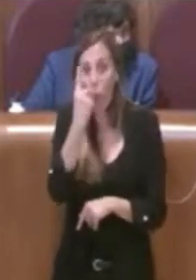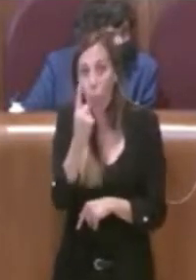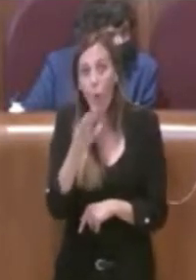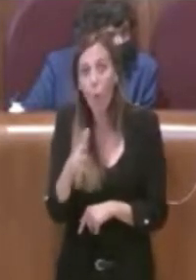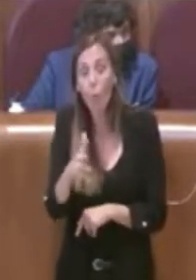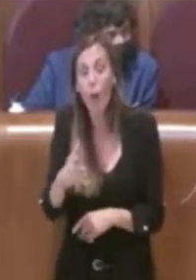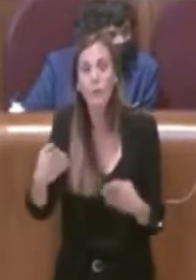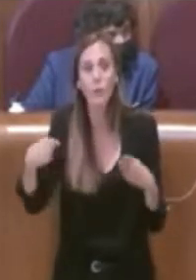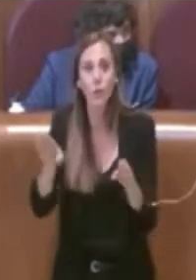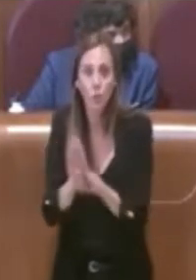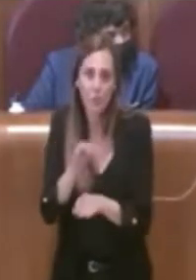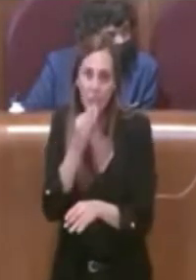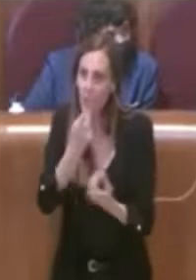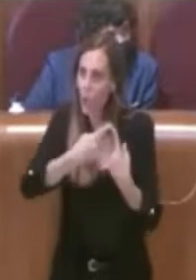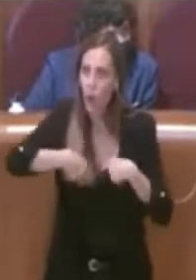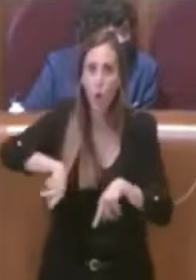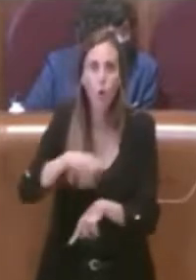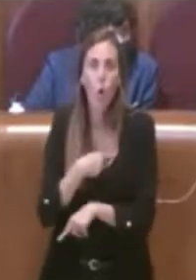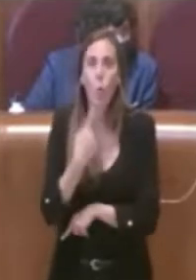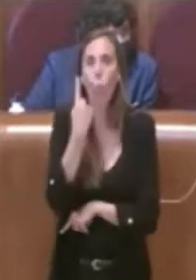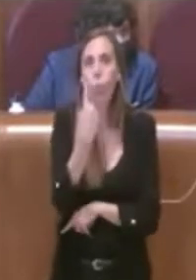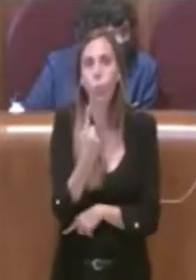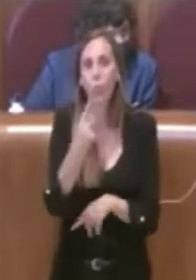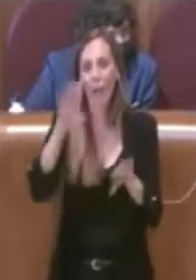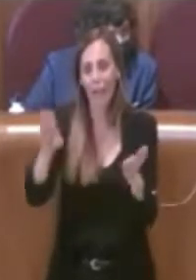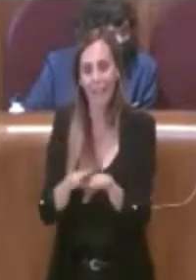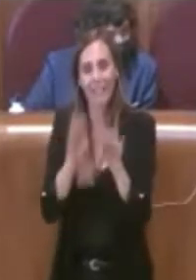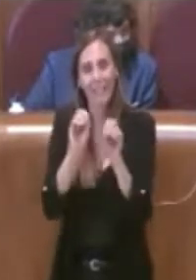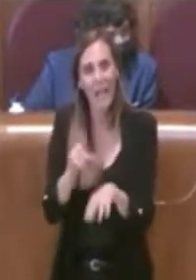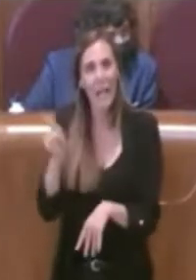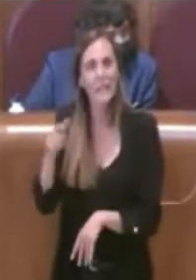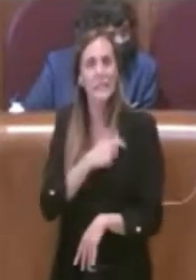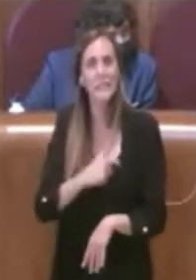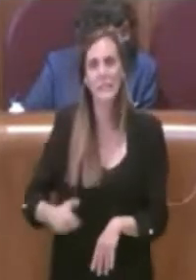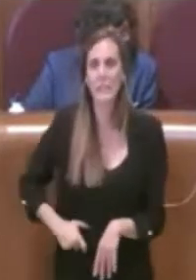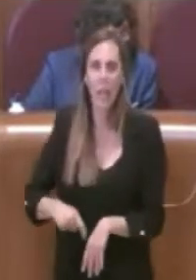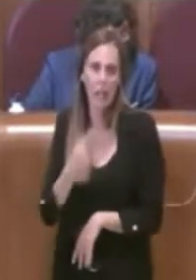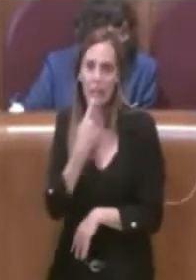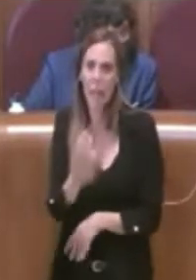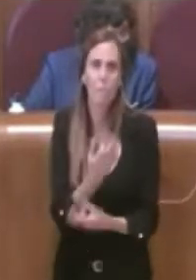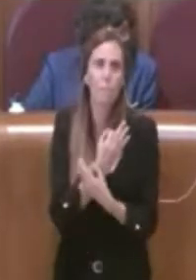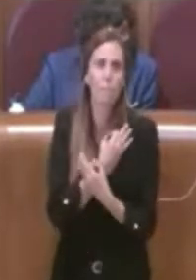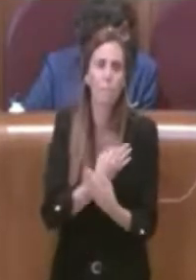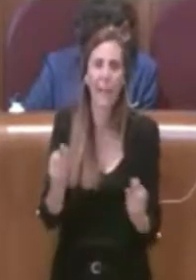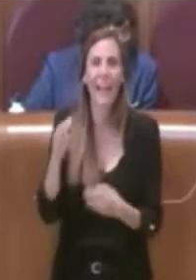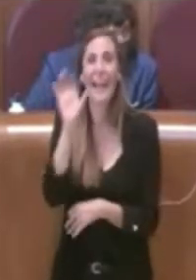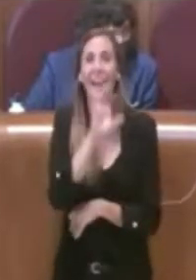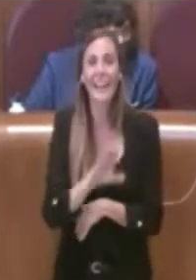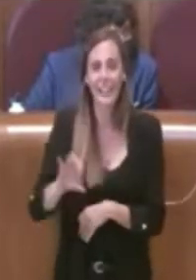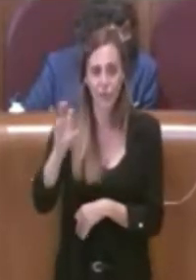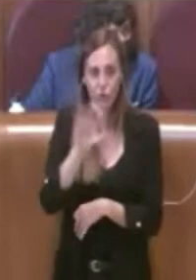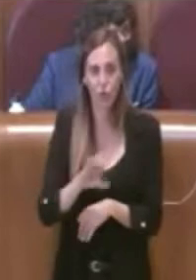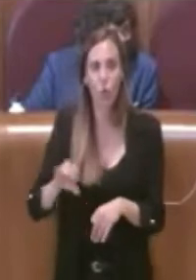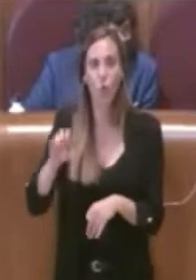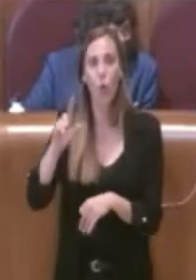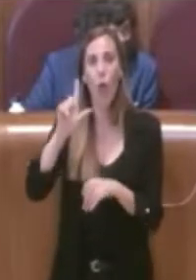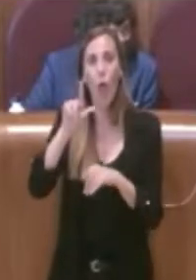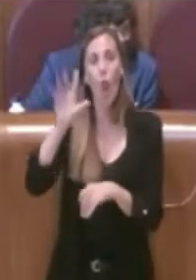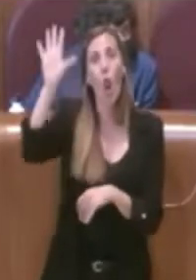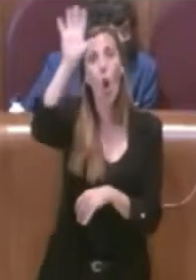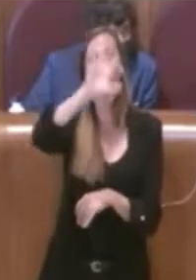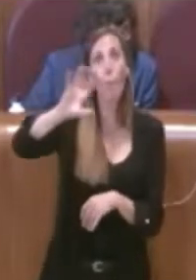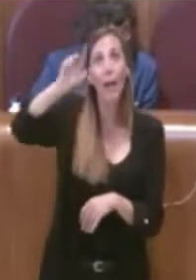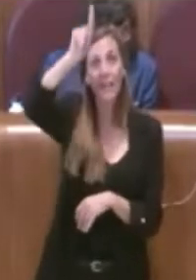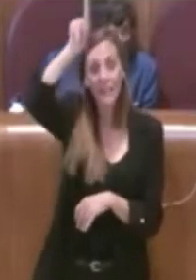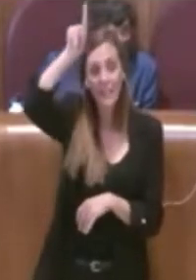dunque ce li ritroveremo con una bene ha fatto la sindaca a ricordare che la la regione lombardia ne ha